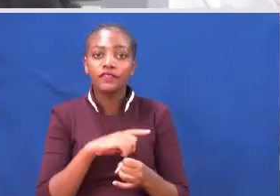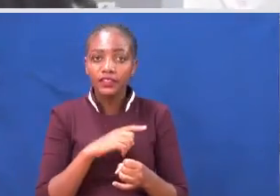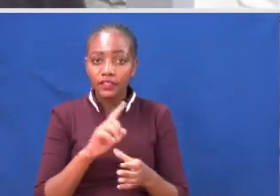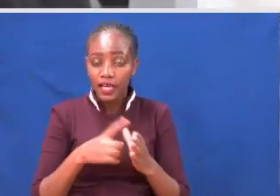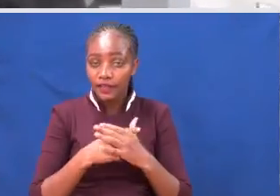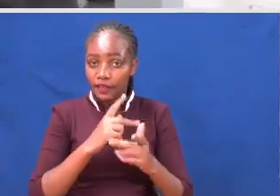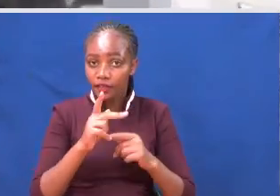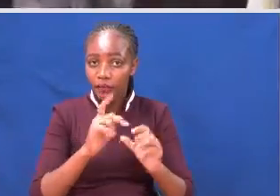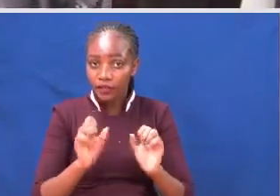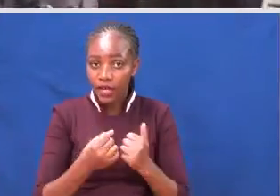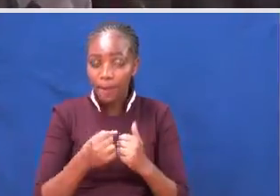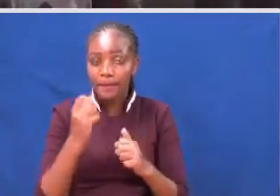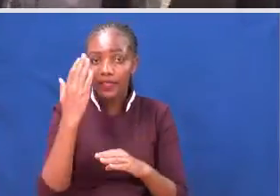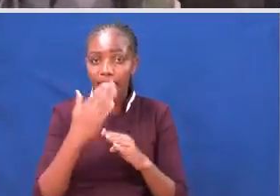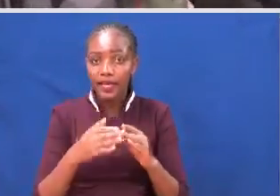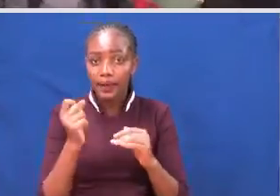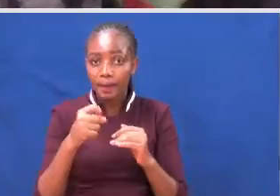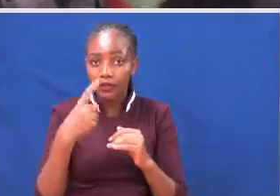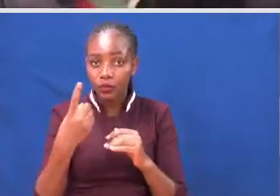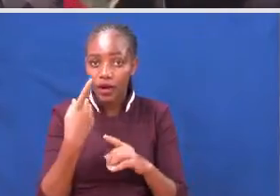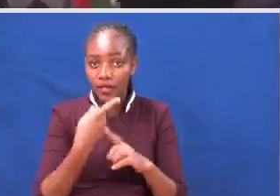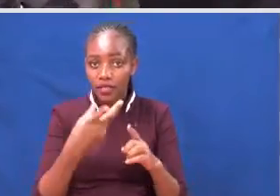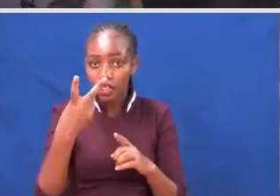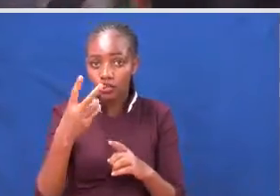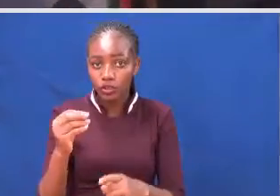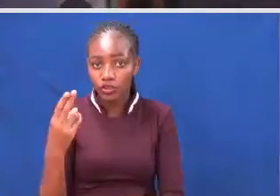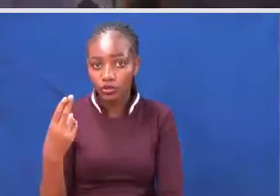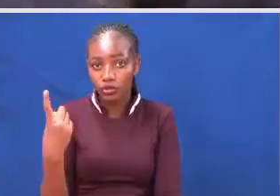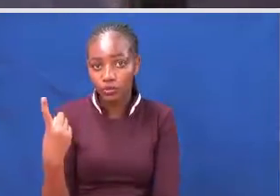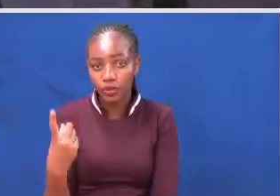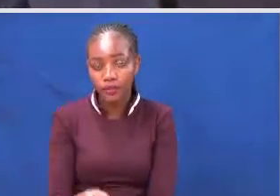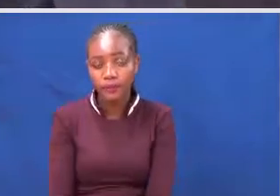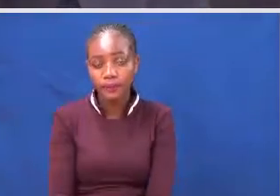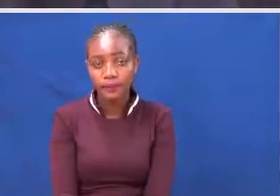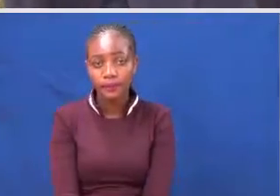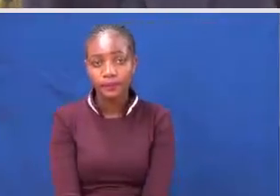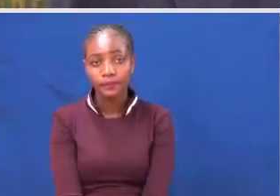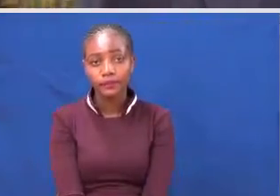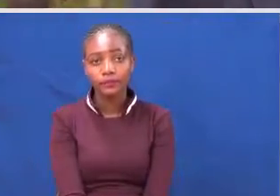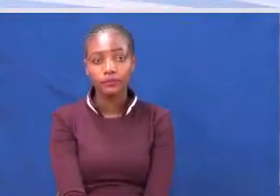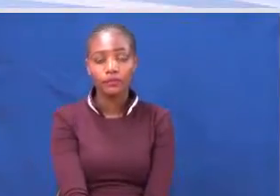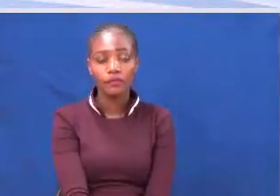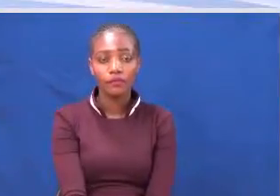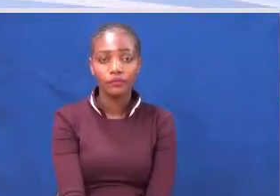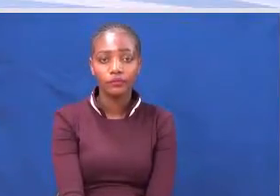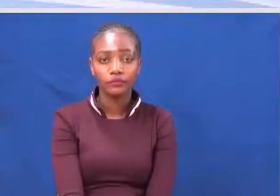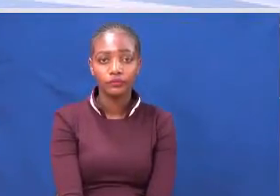done at the end of January 2021. Lynette Gidwa, TV 47.